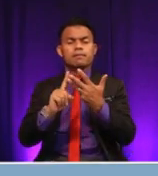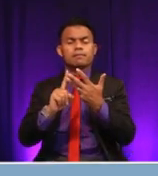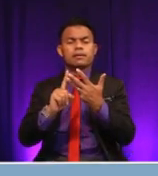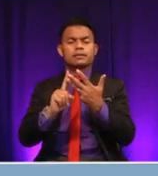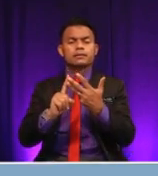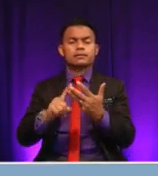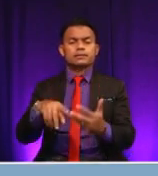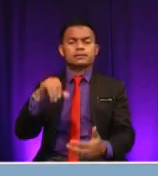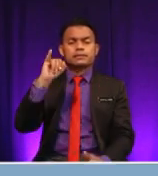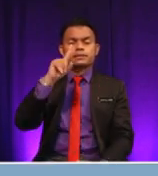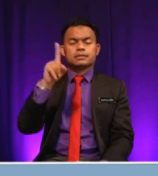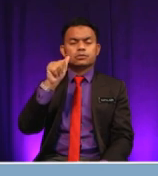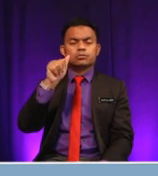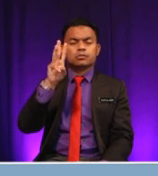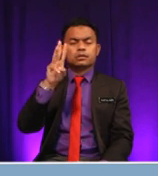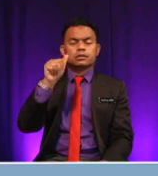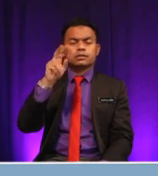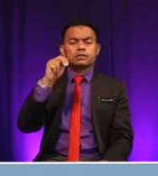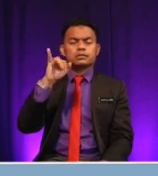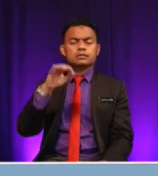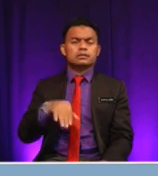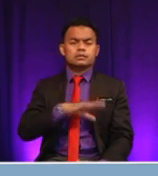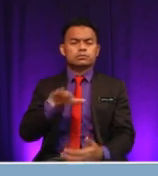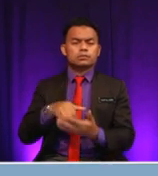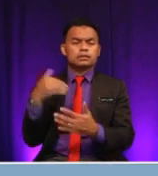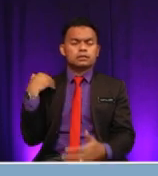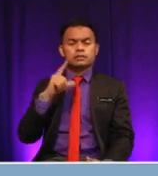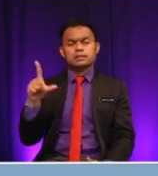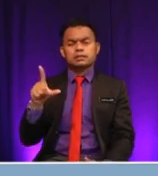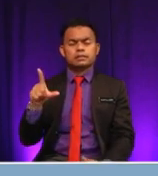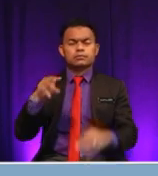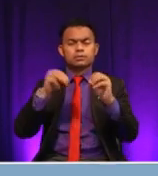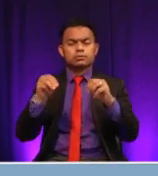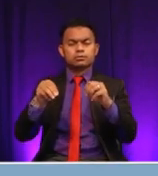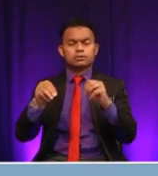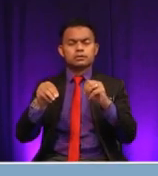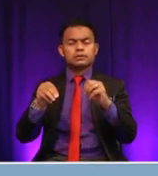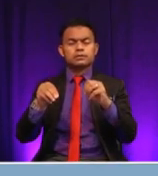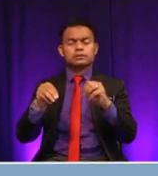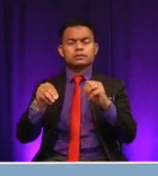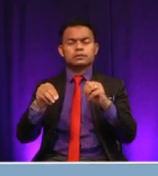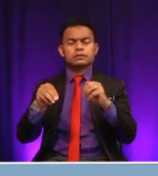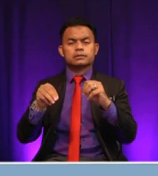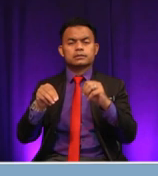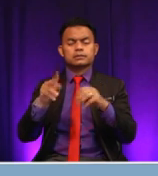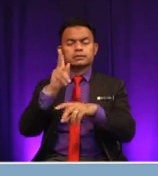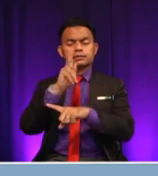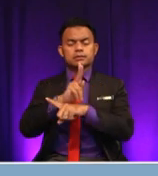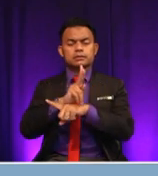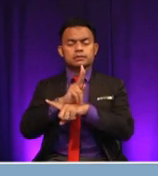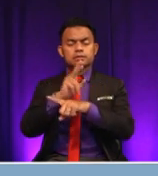Nurul izwani yang mana mereka ini merupakan calon-calon kesusastraan Melayu komunikatif yang bakal menduduki